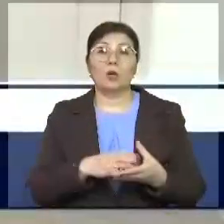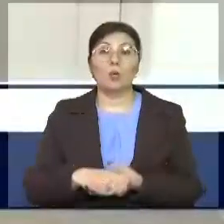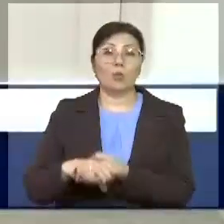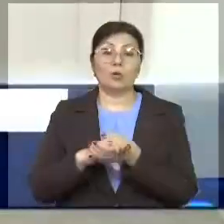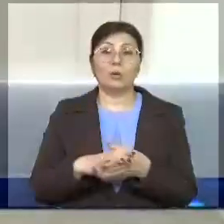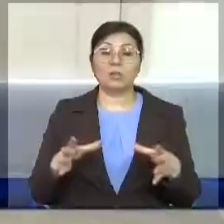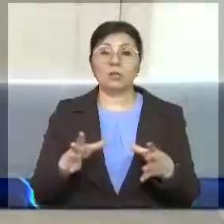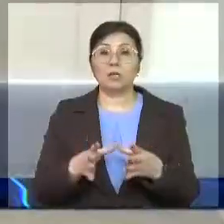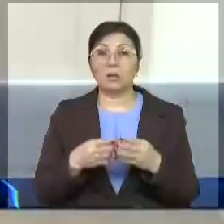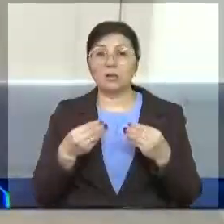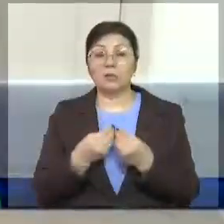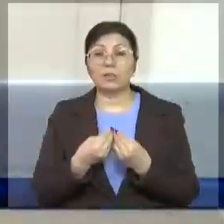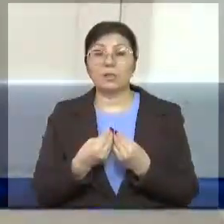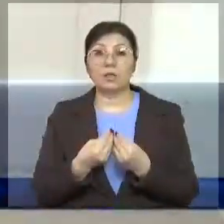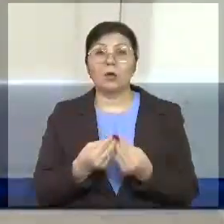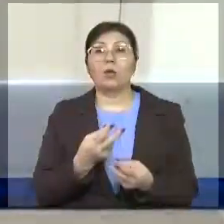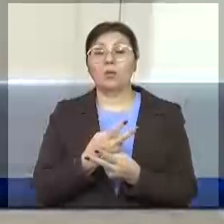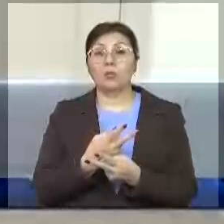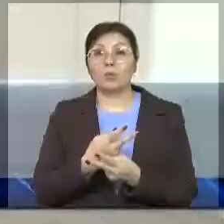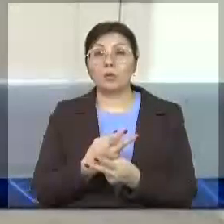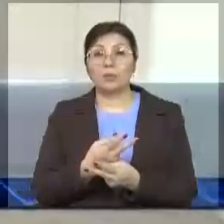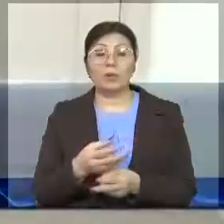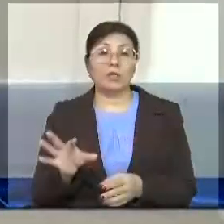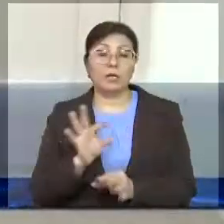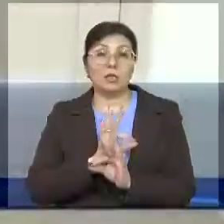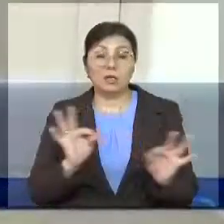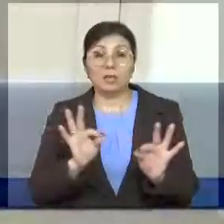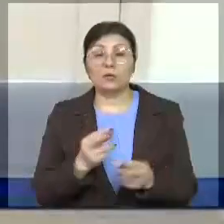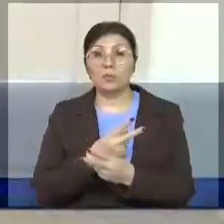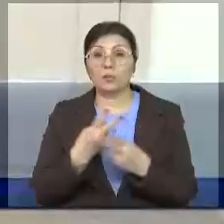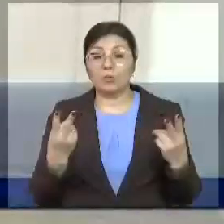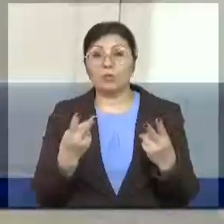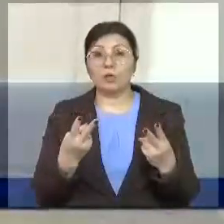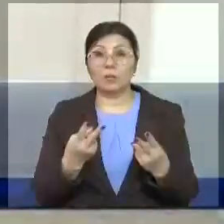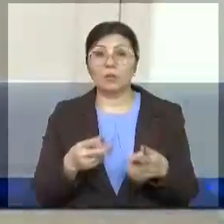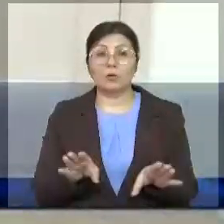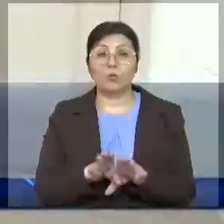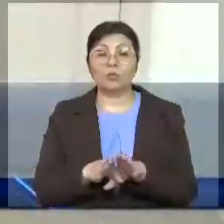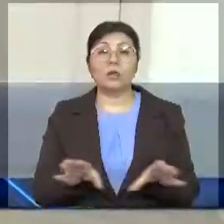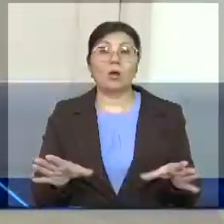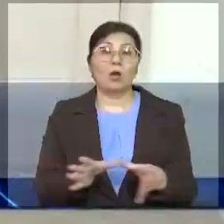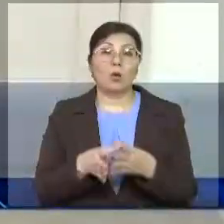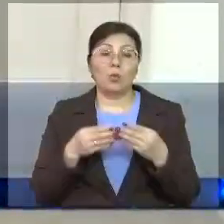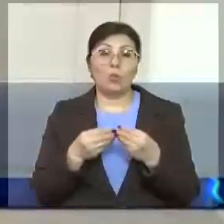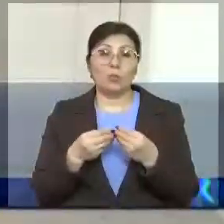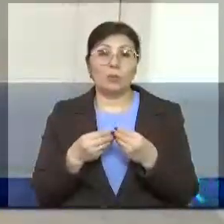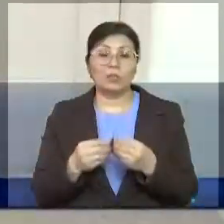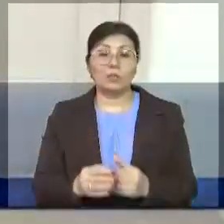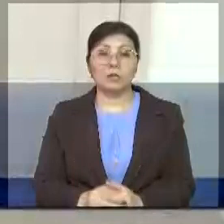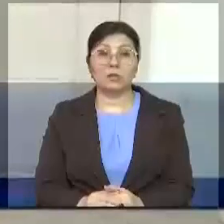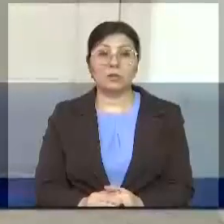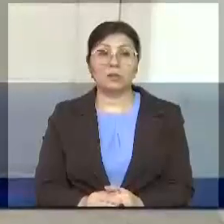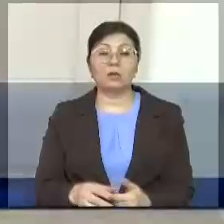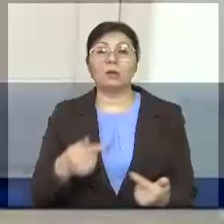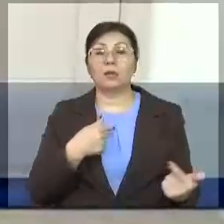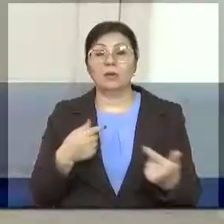сияқты, жаңағы отағасы бала шағасына керемет қарайтын сияқты болып көрінгенмен, сол отбасыда жәбір